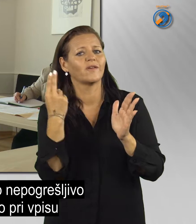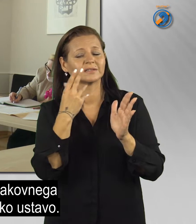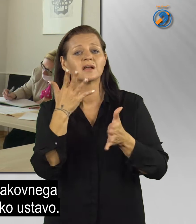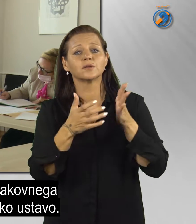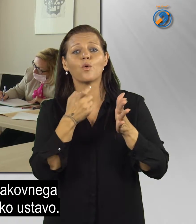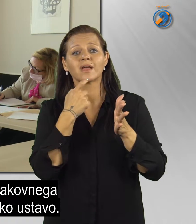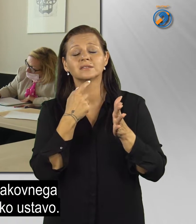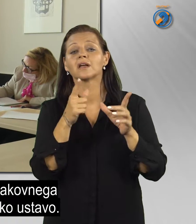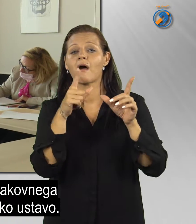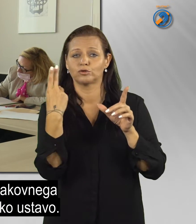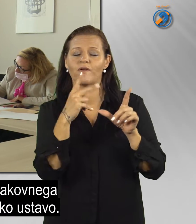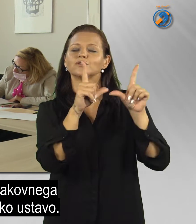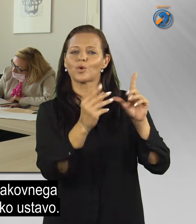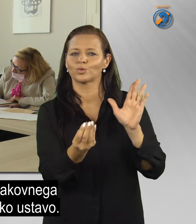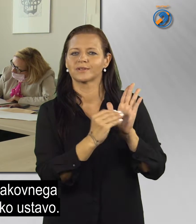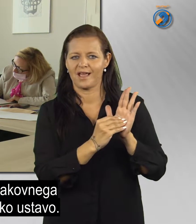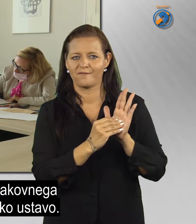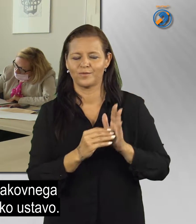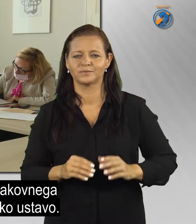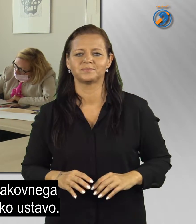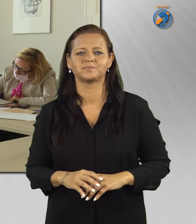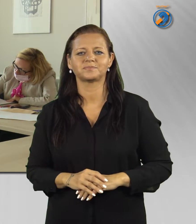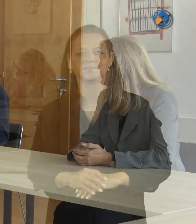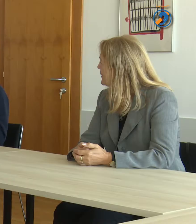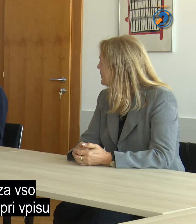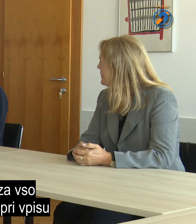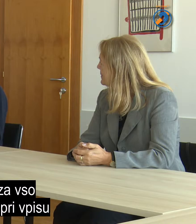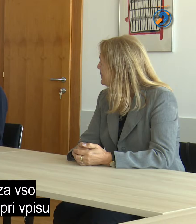vpisu slovenskega znakovnega jezika v slovensko ustavo.